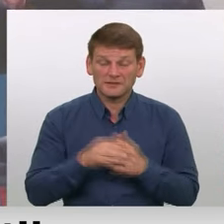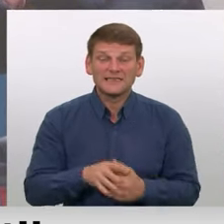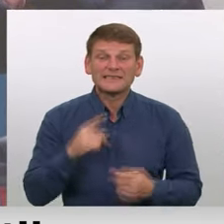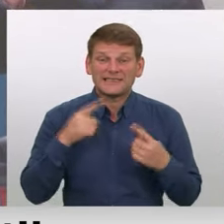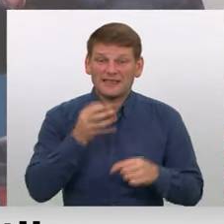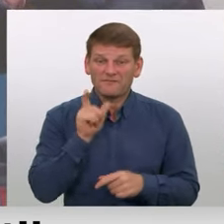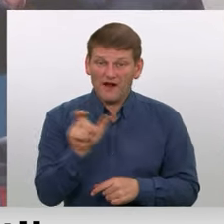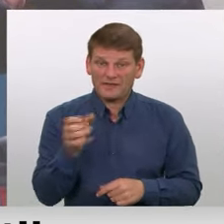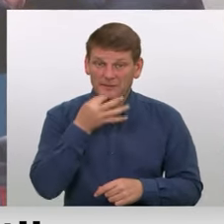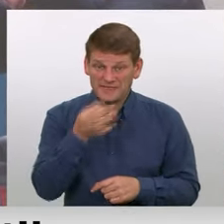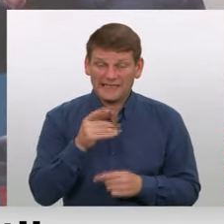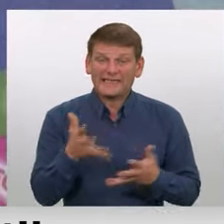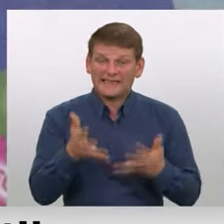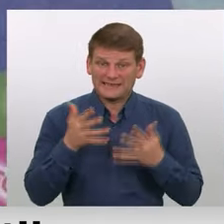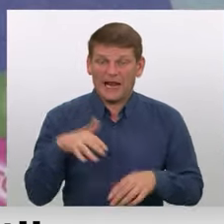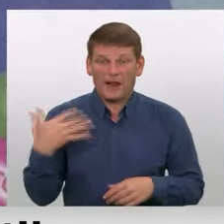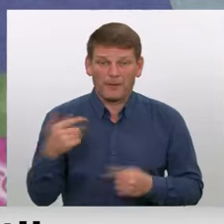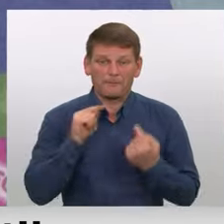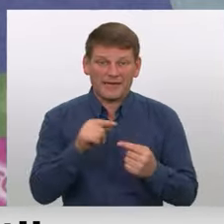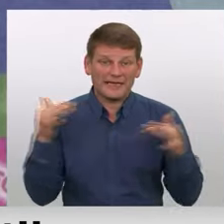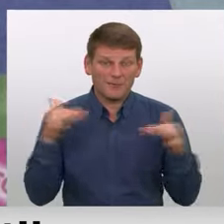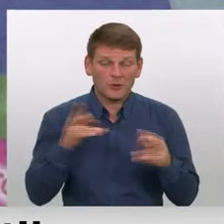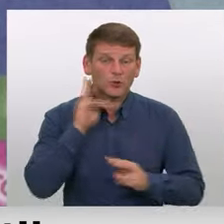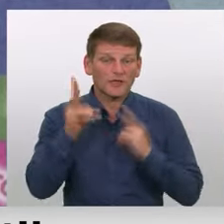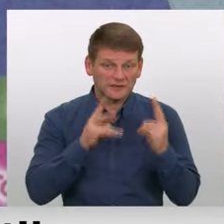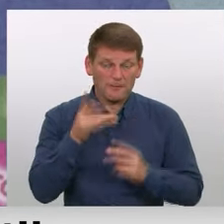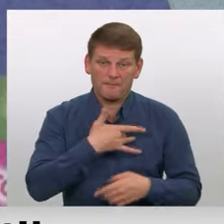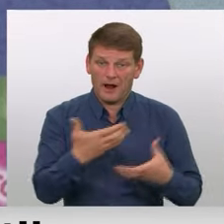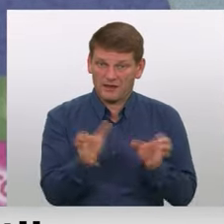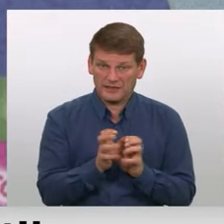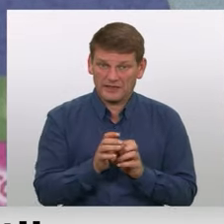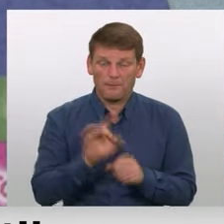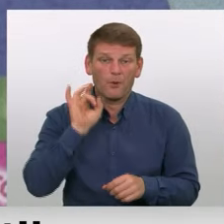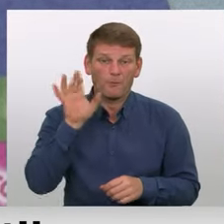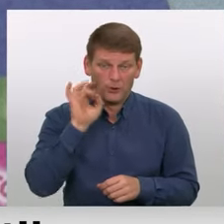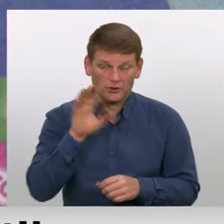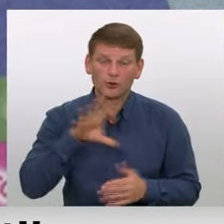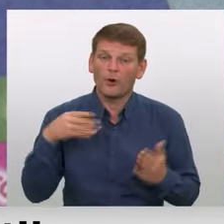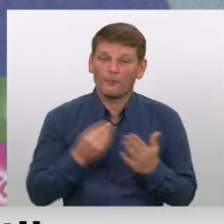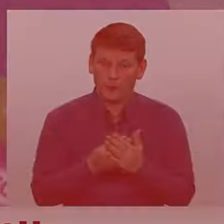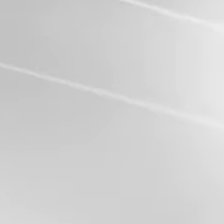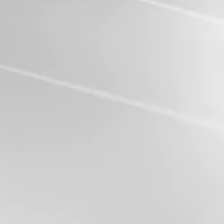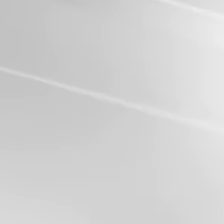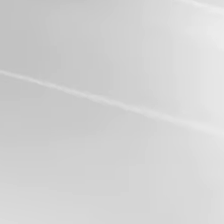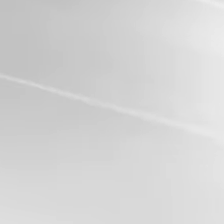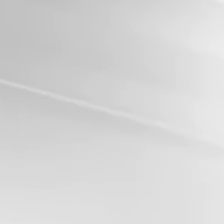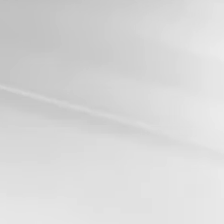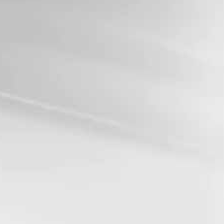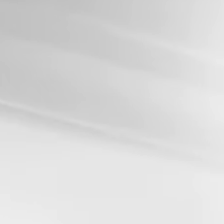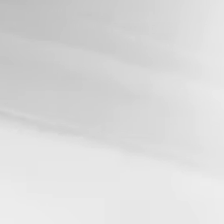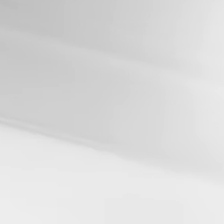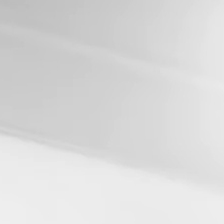vārdiem sakot, izteikti labējo pret imigrantiem noskaņoto partiju popularitāte joprojām Eiropā auga.